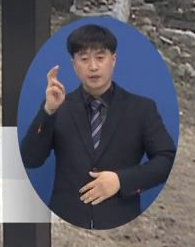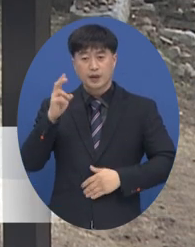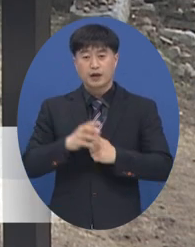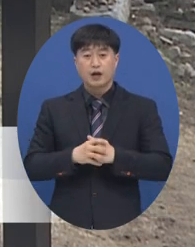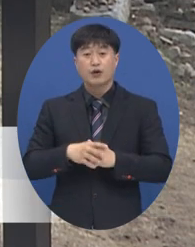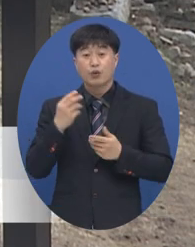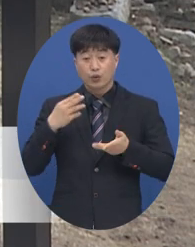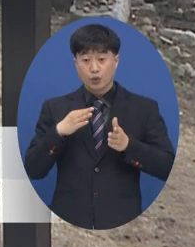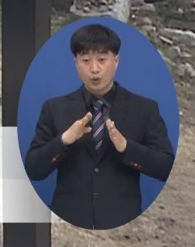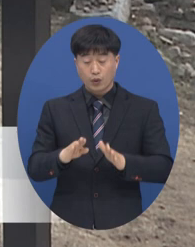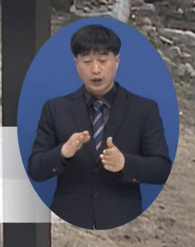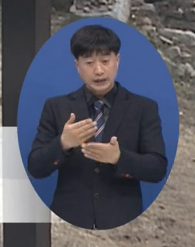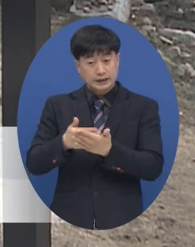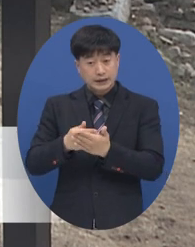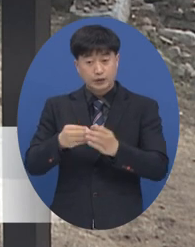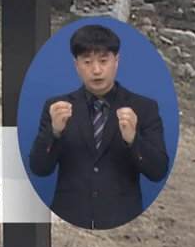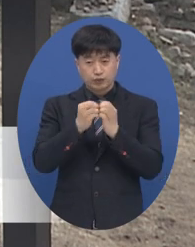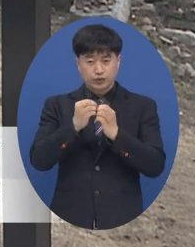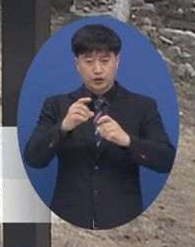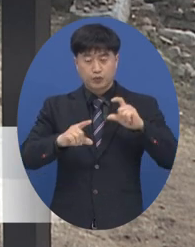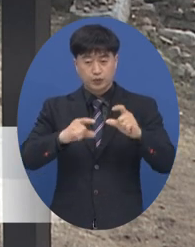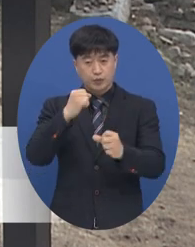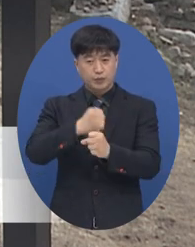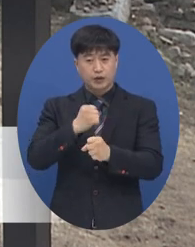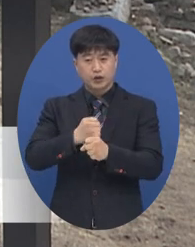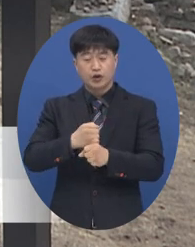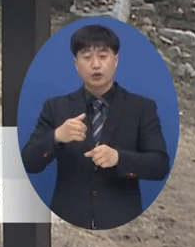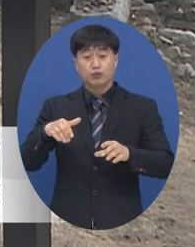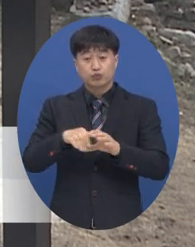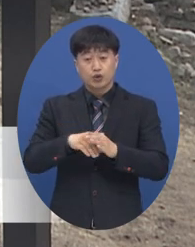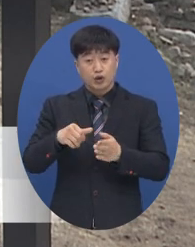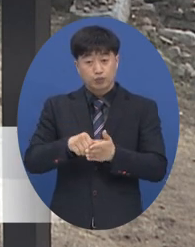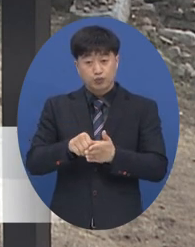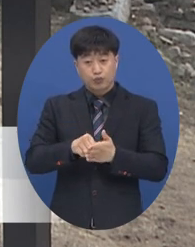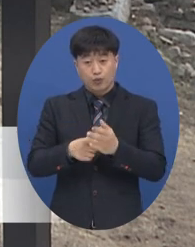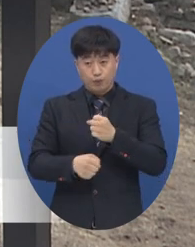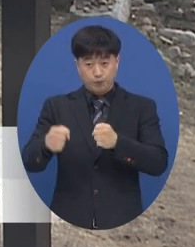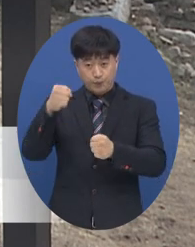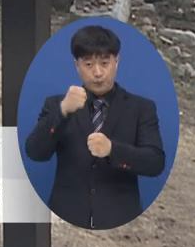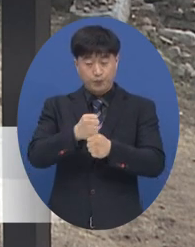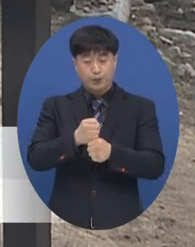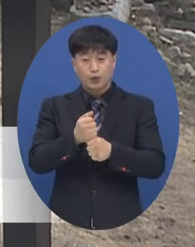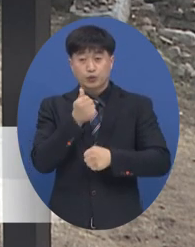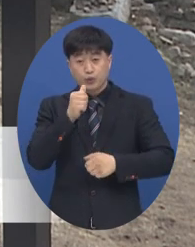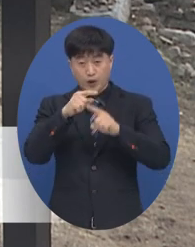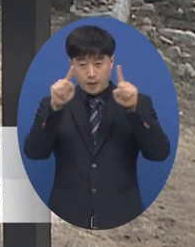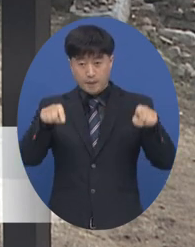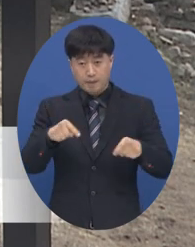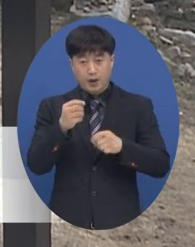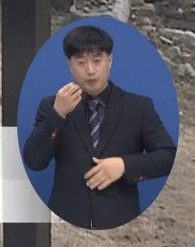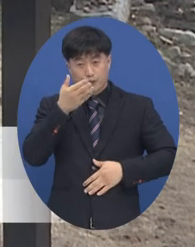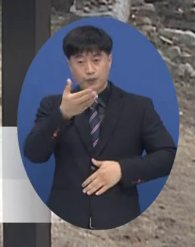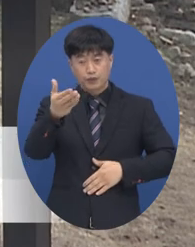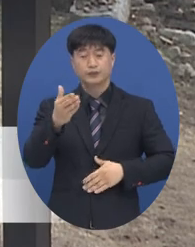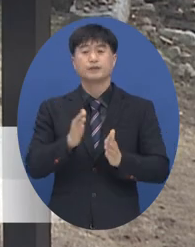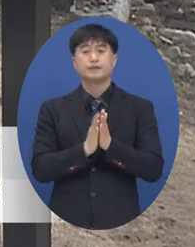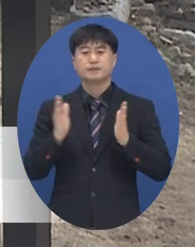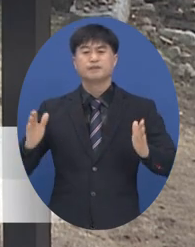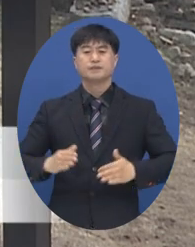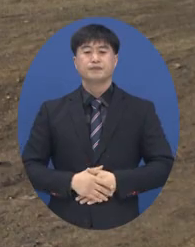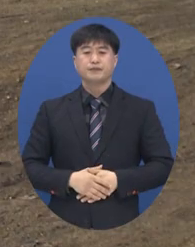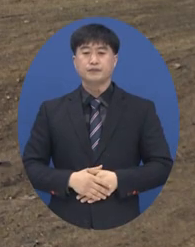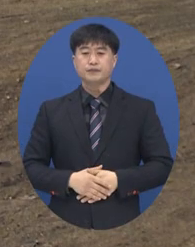원형을 그림과 문자로 형상화 한 문화재 복원 안내판 을 선보였습니다 구형 슬 기자가 현장 취재했습니다